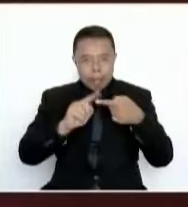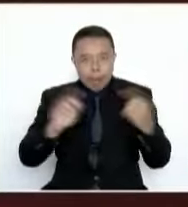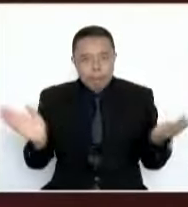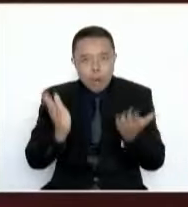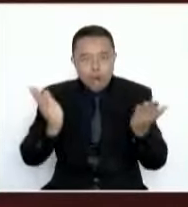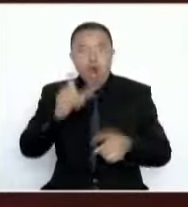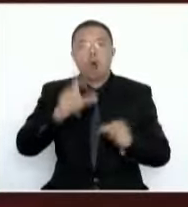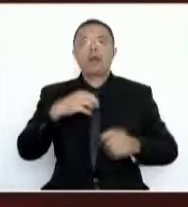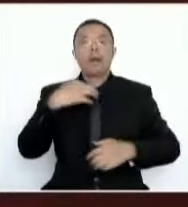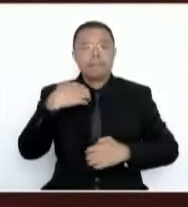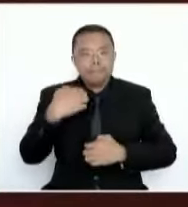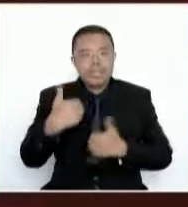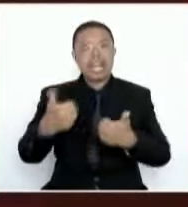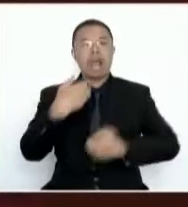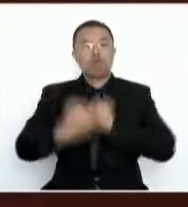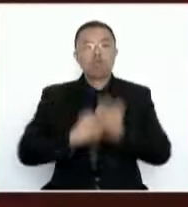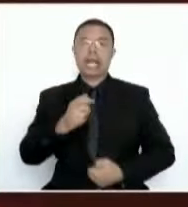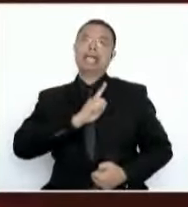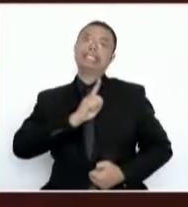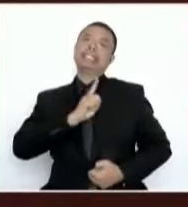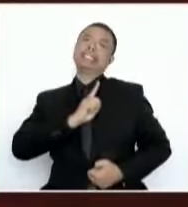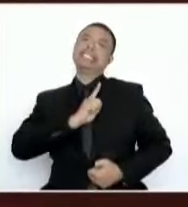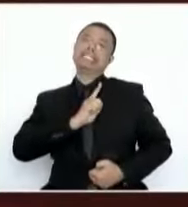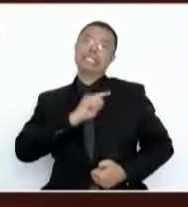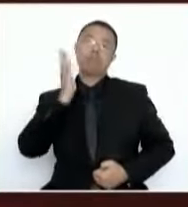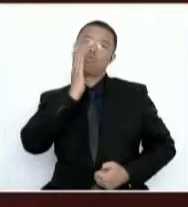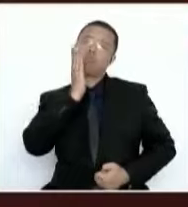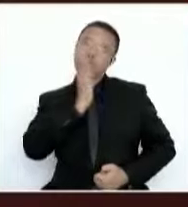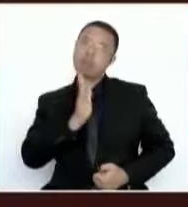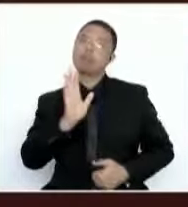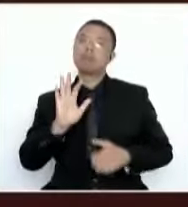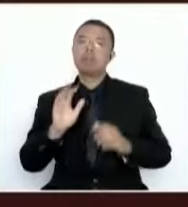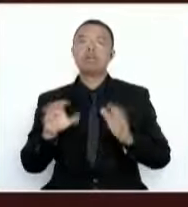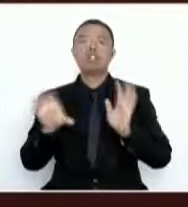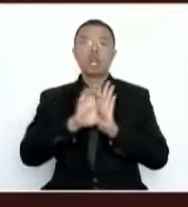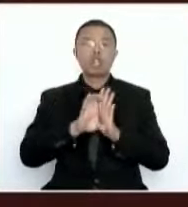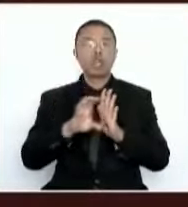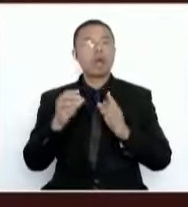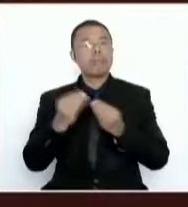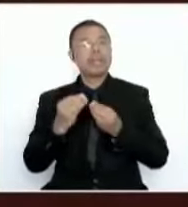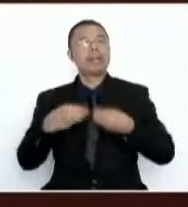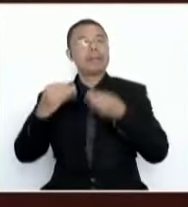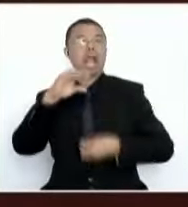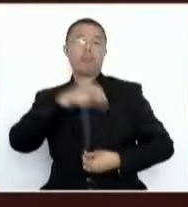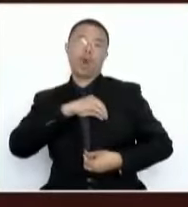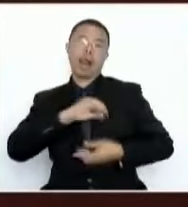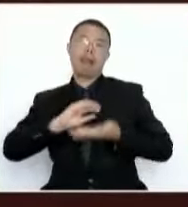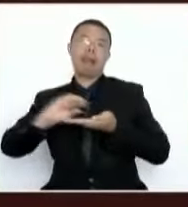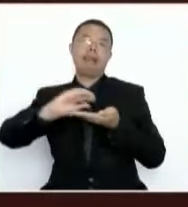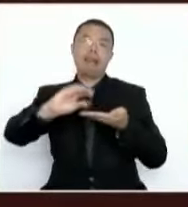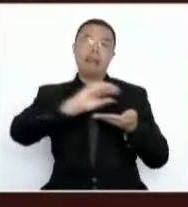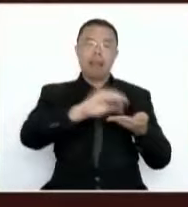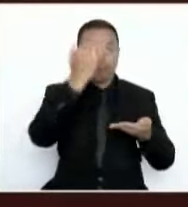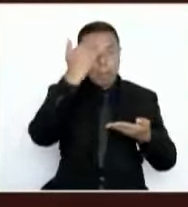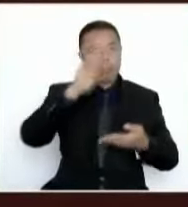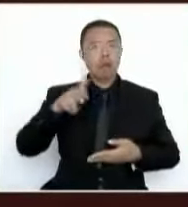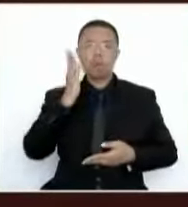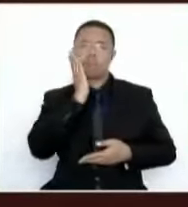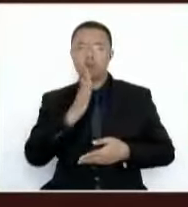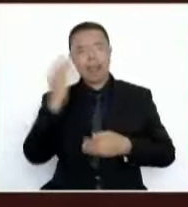wirausaha muda ya E dan dengan program apa inkubasi dan akses modal karena anak-anak muda ini anak-anak